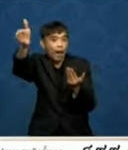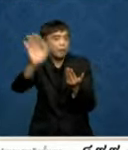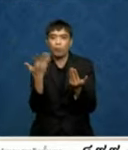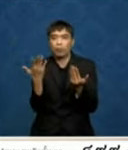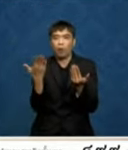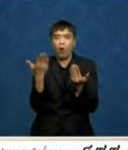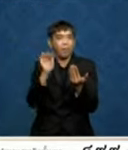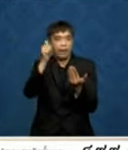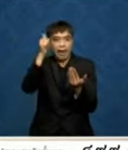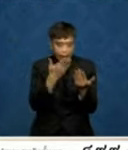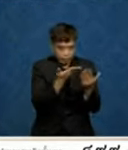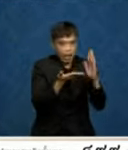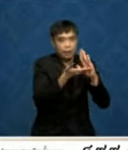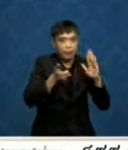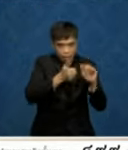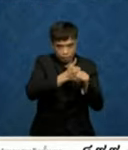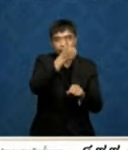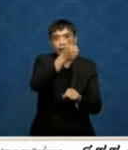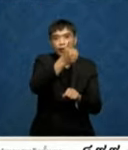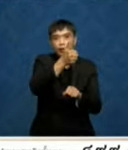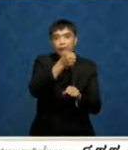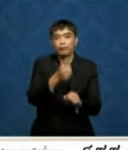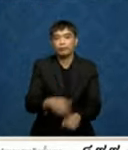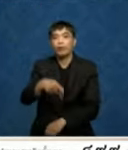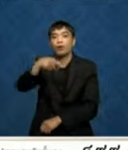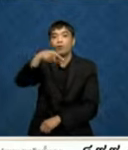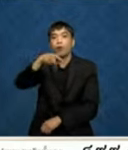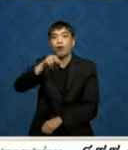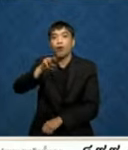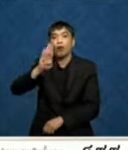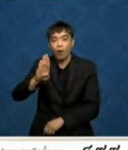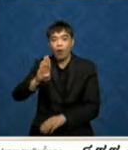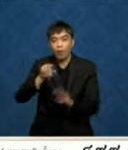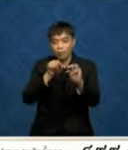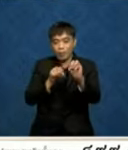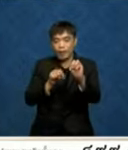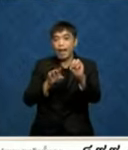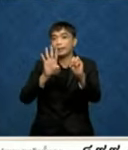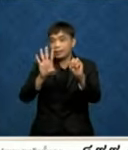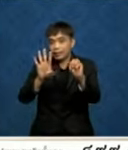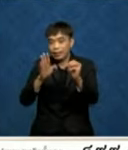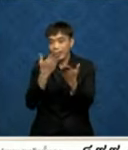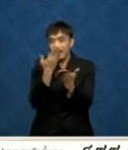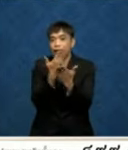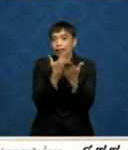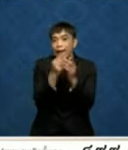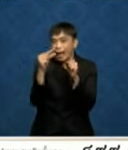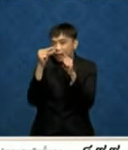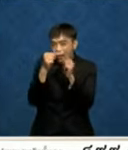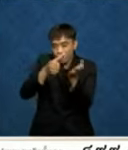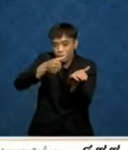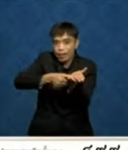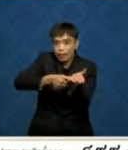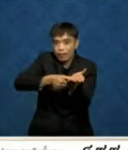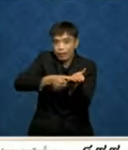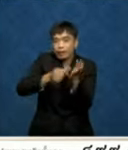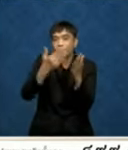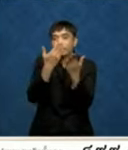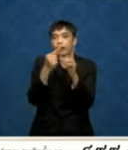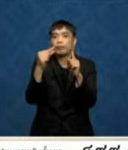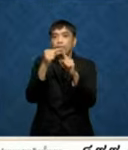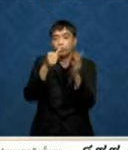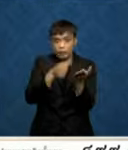ะครับพรบวิธีการงบประมาณครับมาตรา4กำหนดคำว่าหนี้ครับที่ท่านสงสัยเนี่ยนะครับหมาย